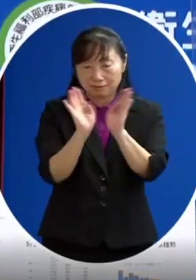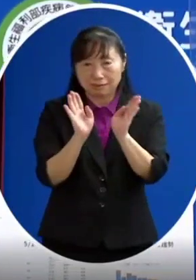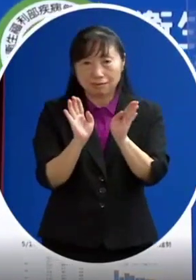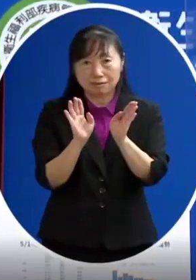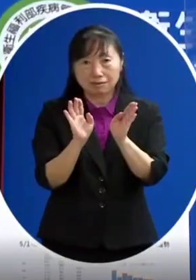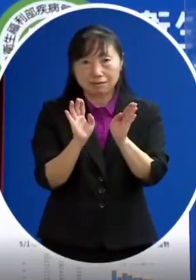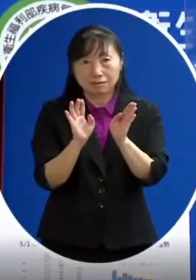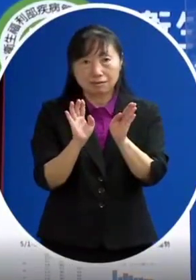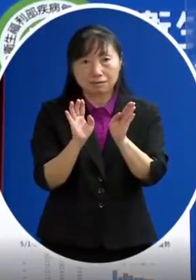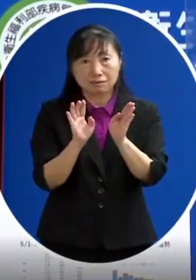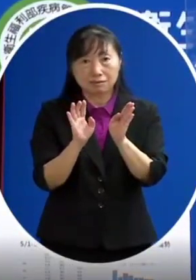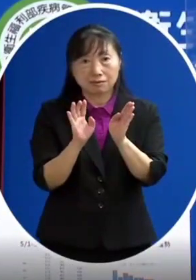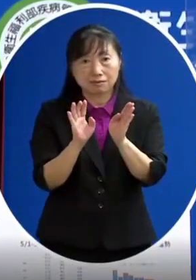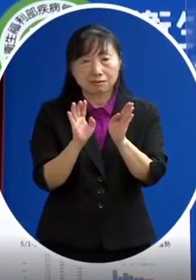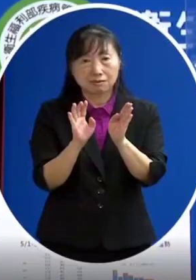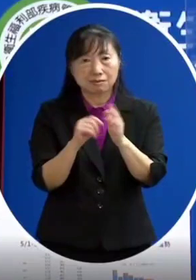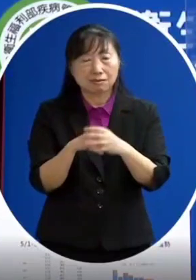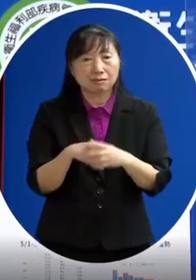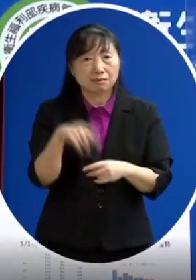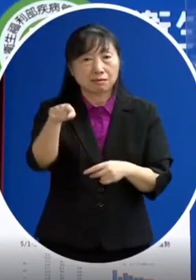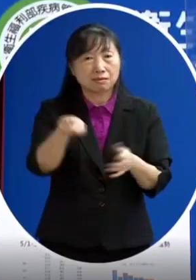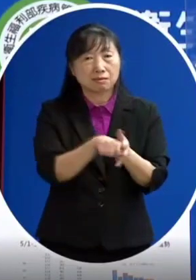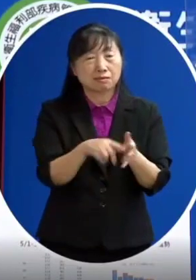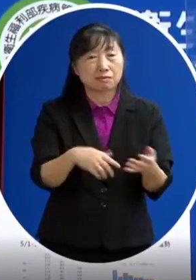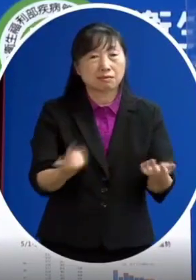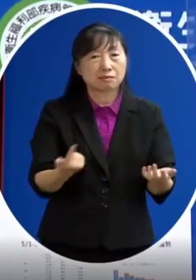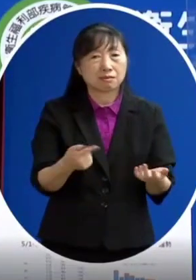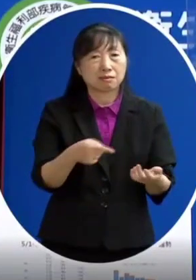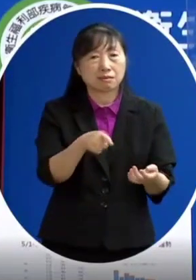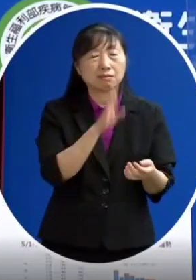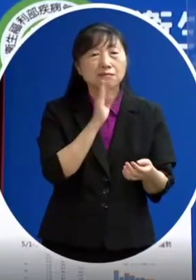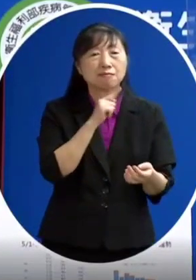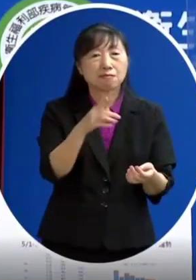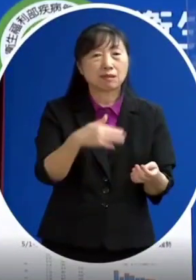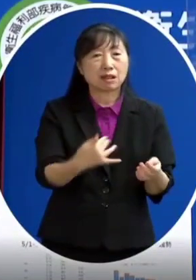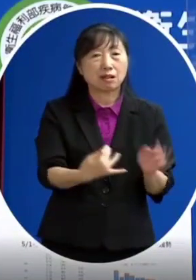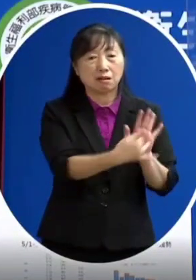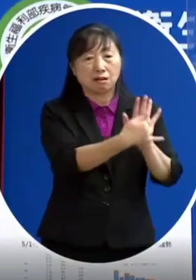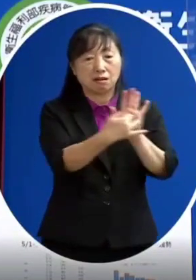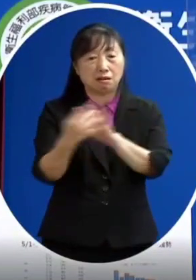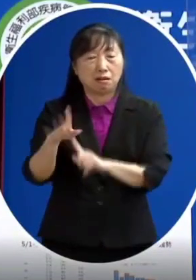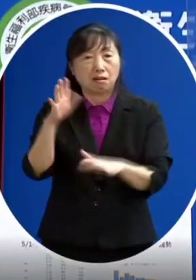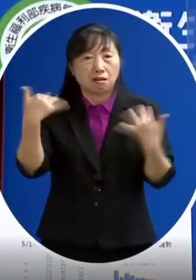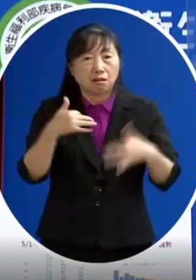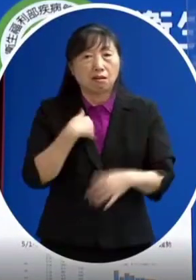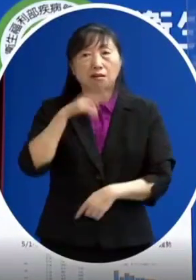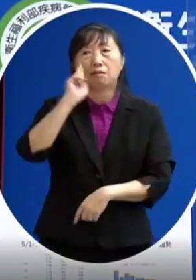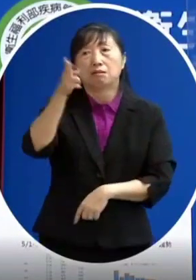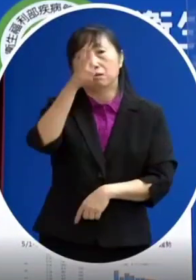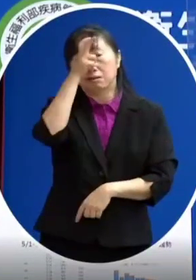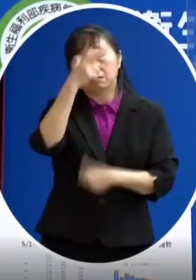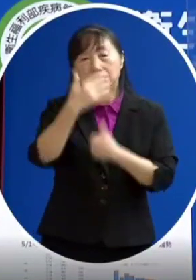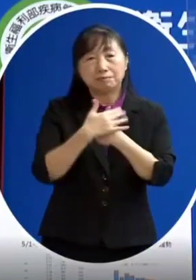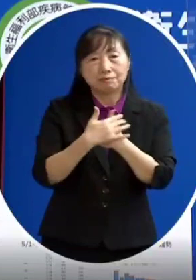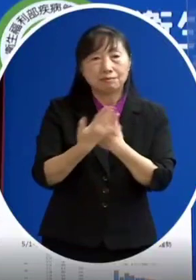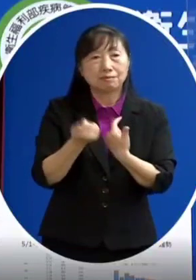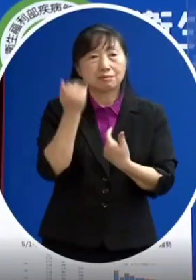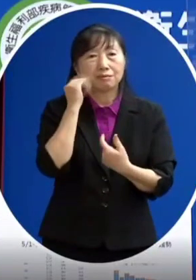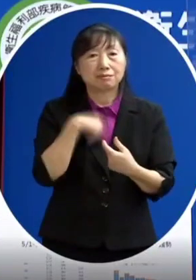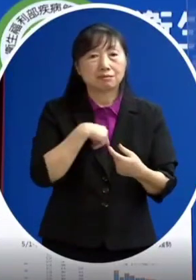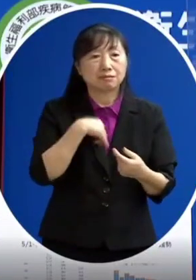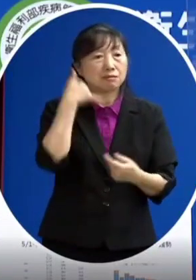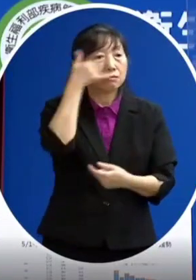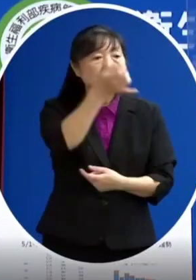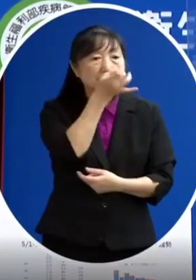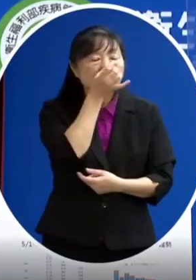哈，说哎，胃里有问题没有啊？我们就要赶快请警政协 那 巡。 请问您在 那 干 刚才 嘛？ 讲到失联的